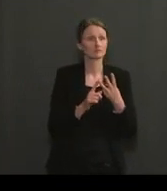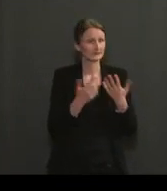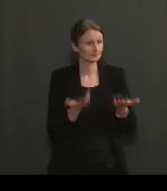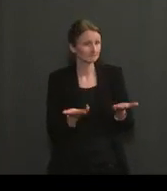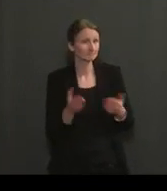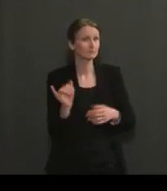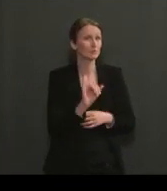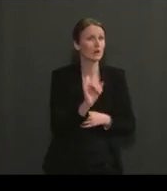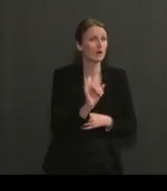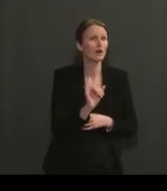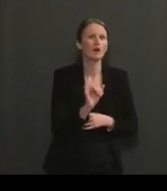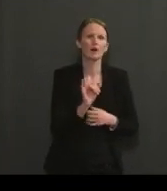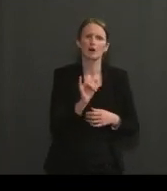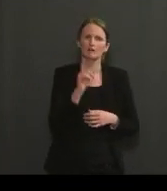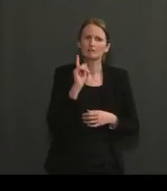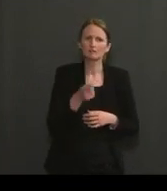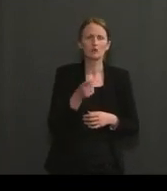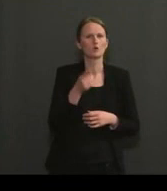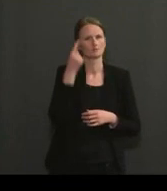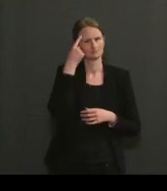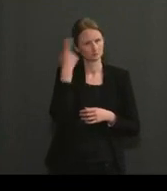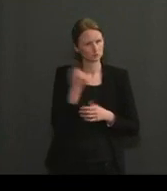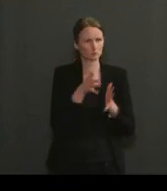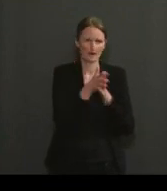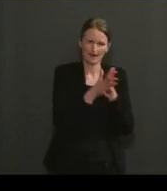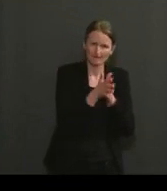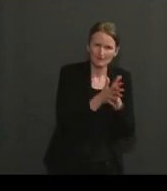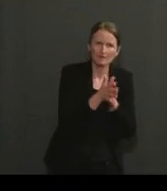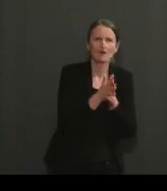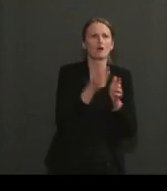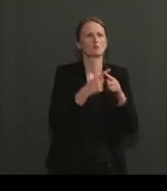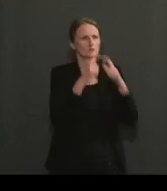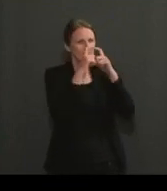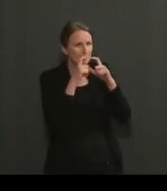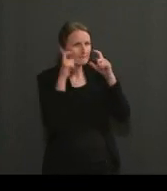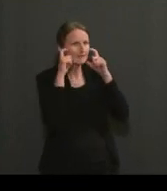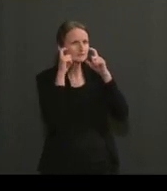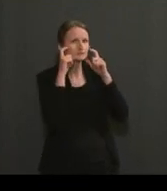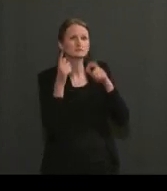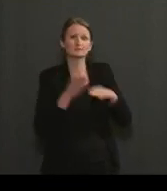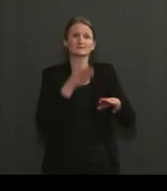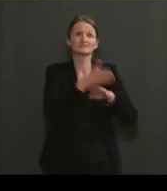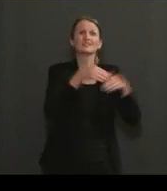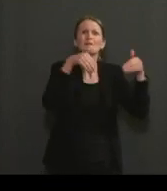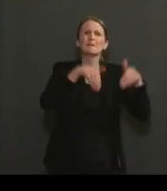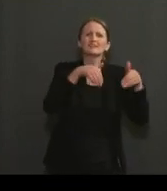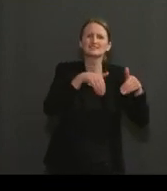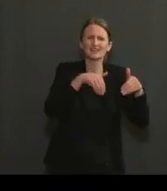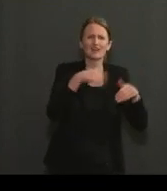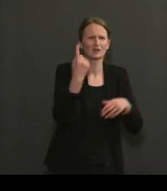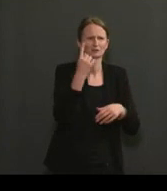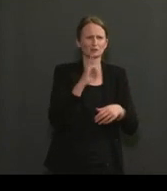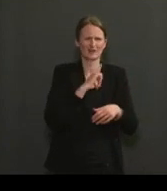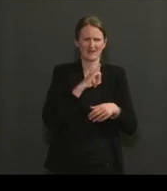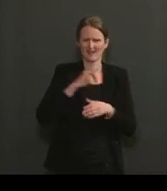incontournables. On le constate lorsqu'on se rend dans nos supermarchés, par exemple, cette désinfection des mains, ce petit geste simple mais primordial,